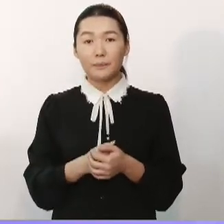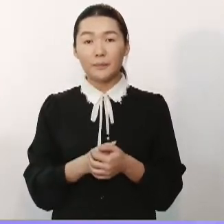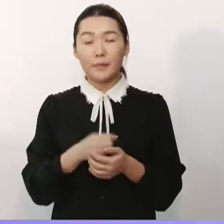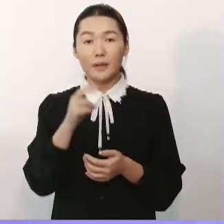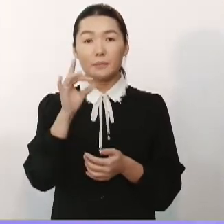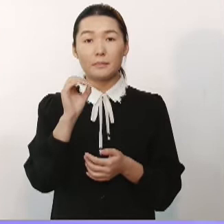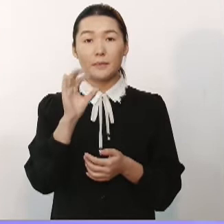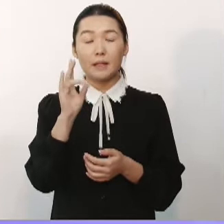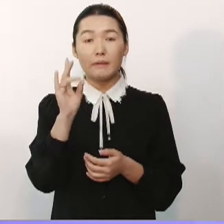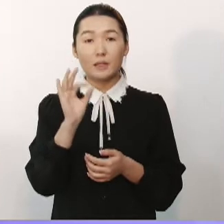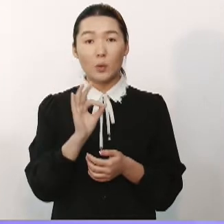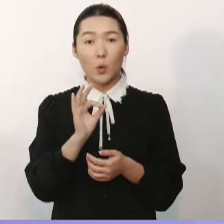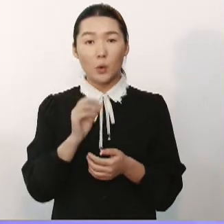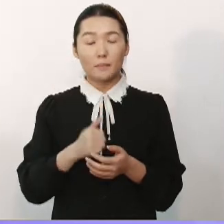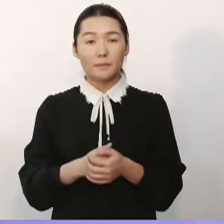бревно.